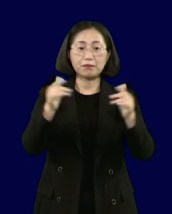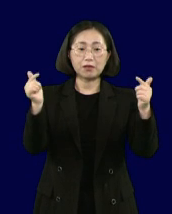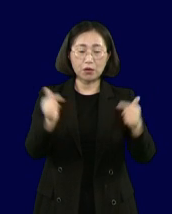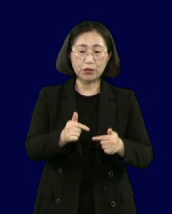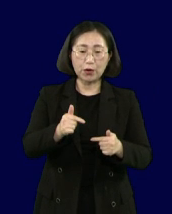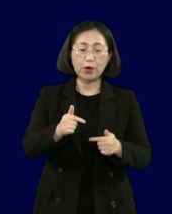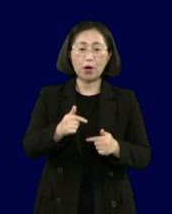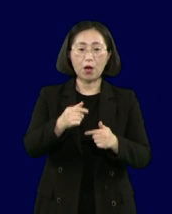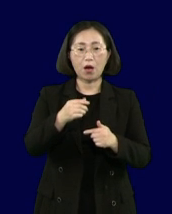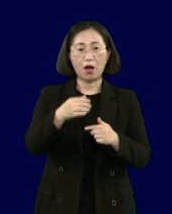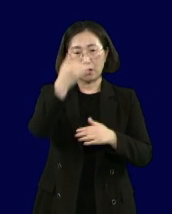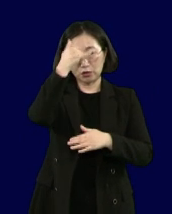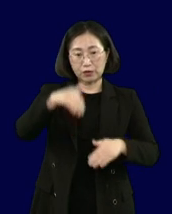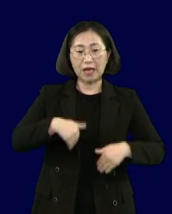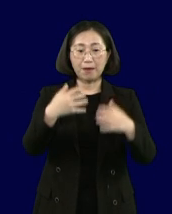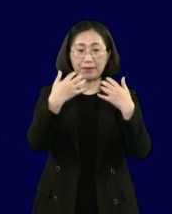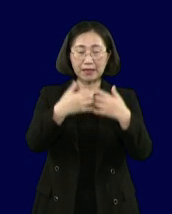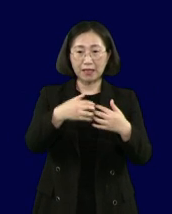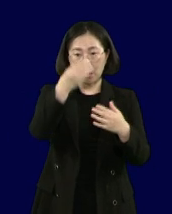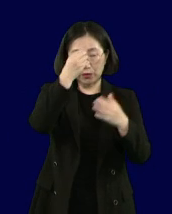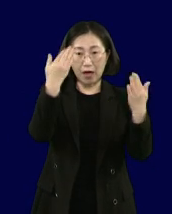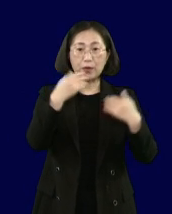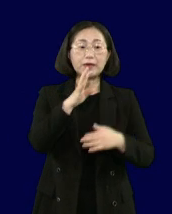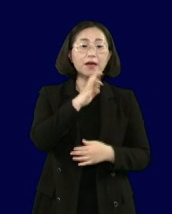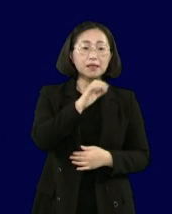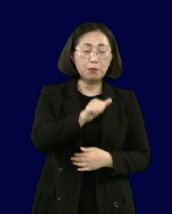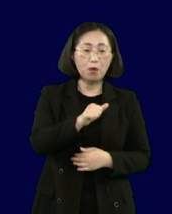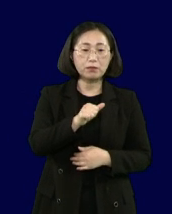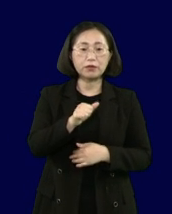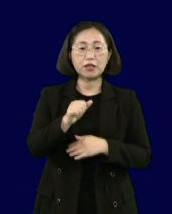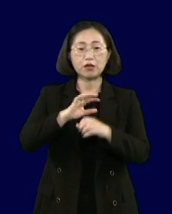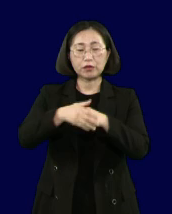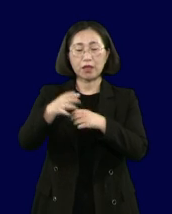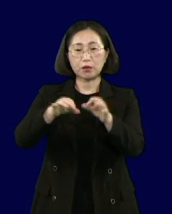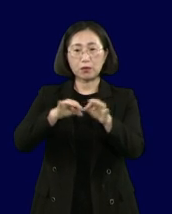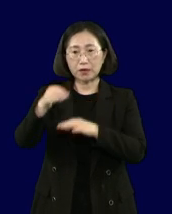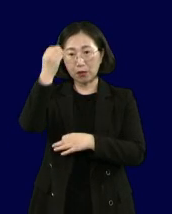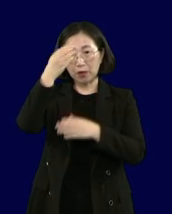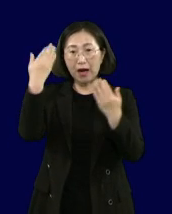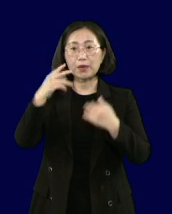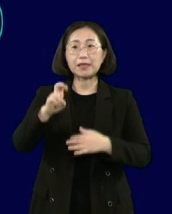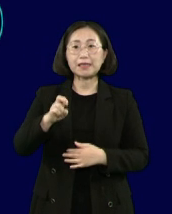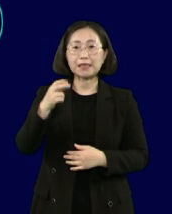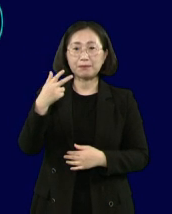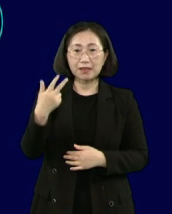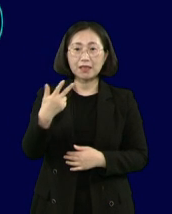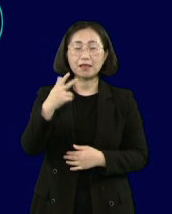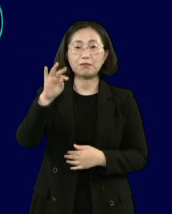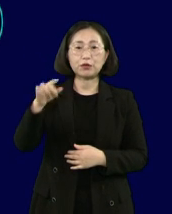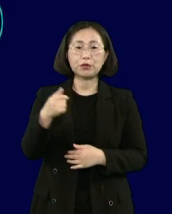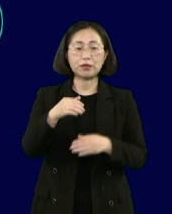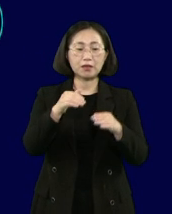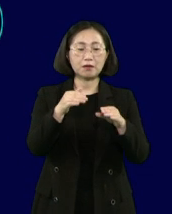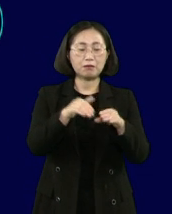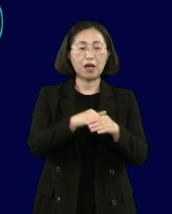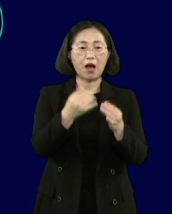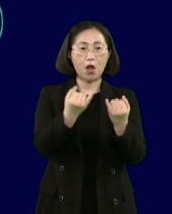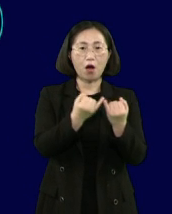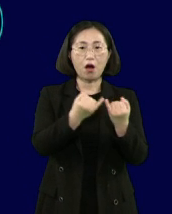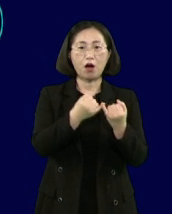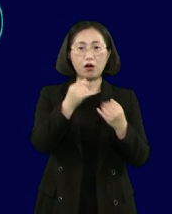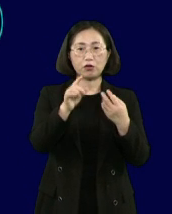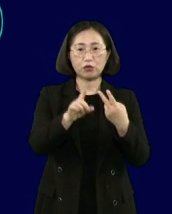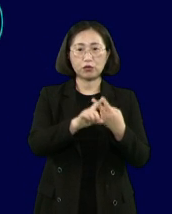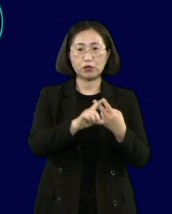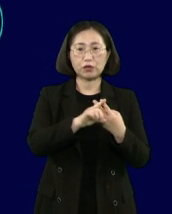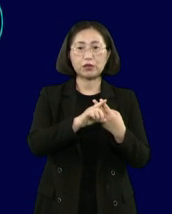아래 충남 기계공고는 45분, 국제통상고 27분, 문화여중 27분가량 일조권이